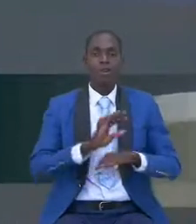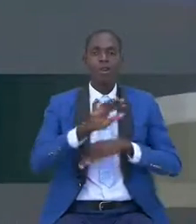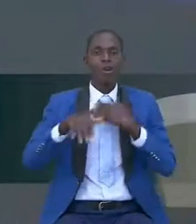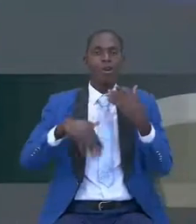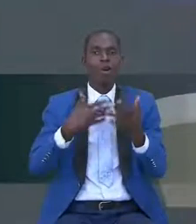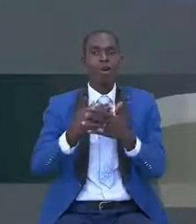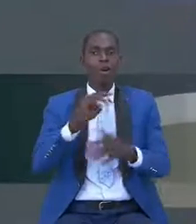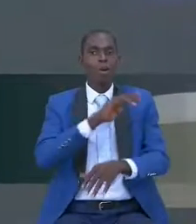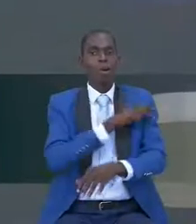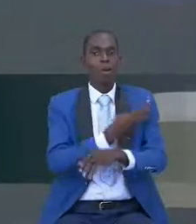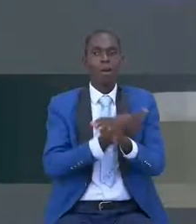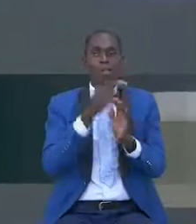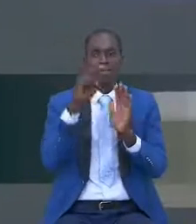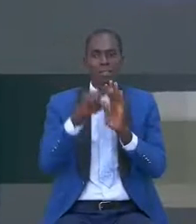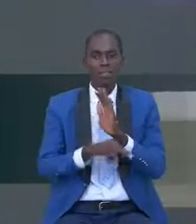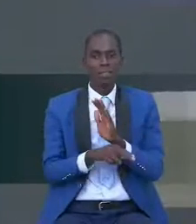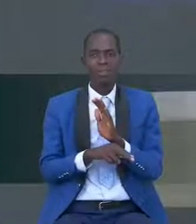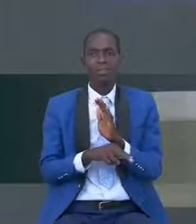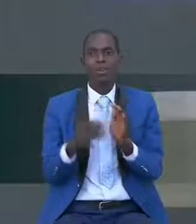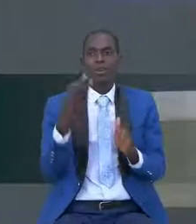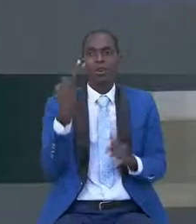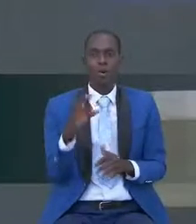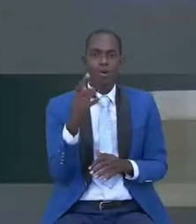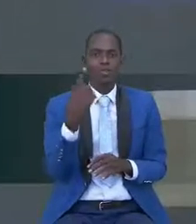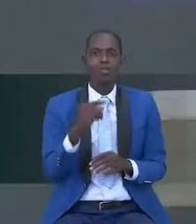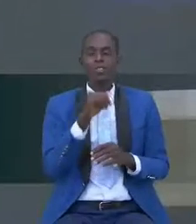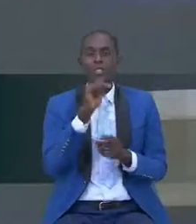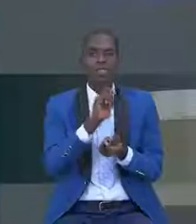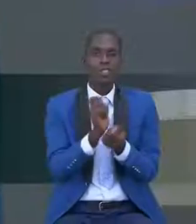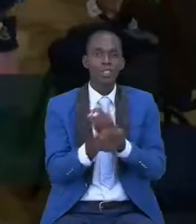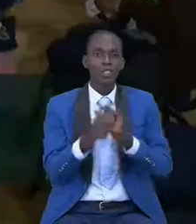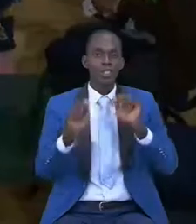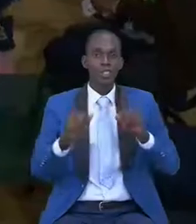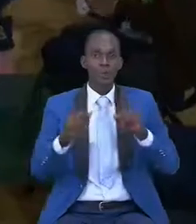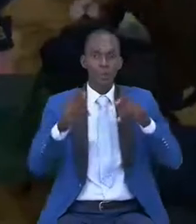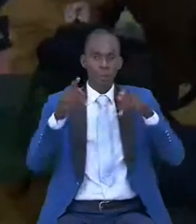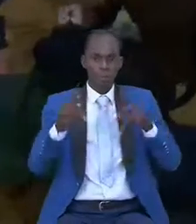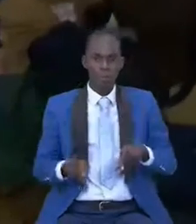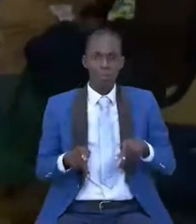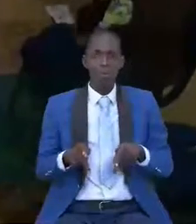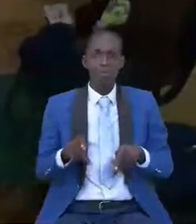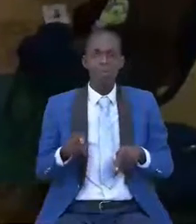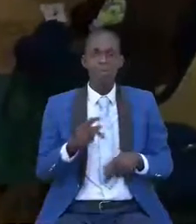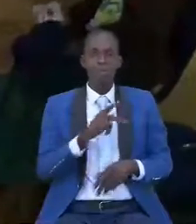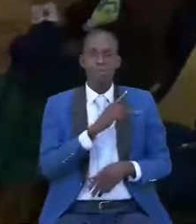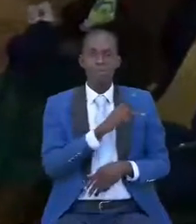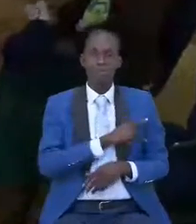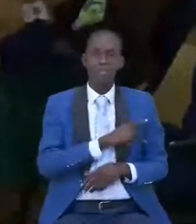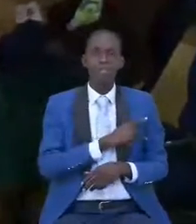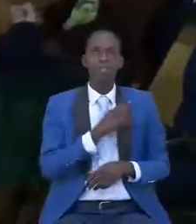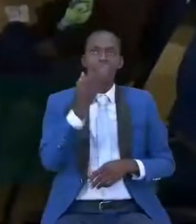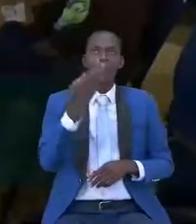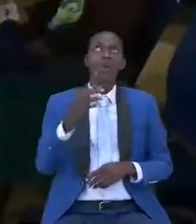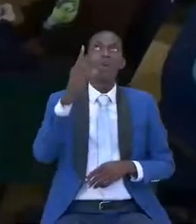La toute-puissance active de la personne immuable de Dieu.